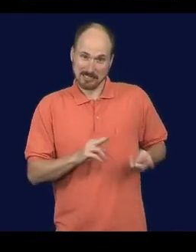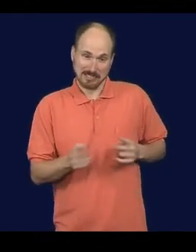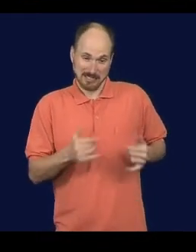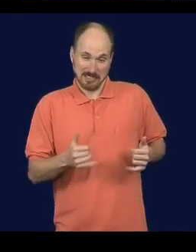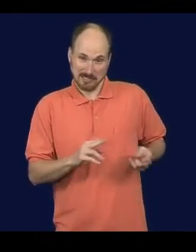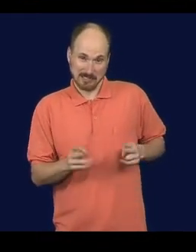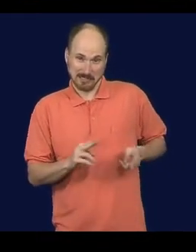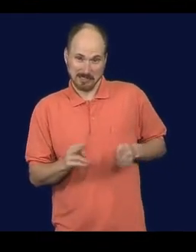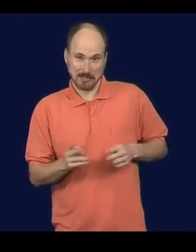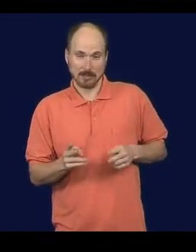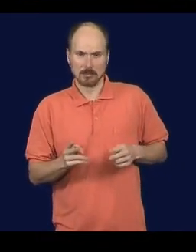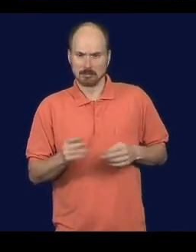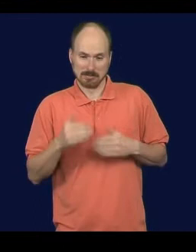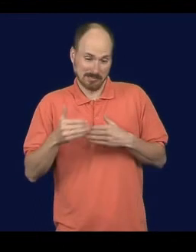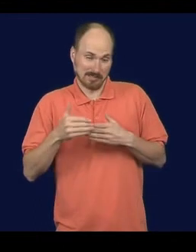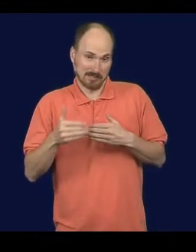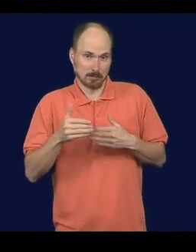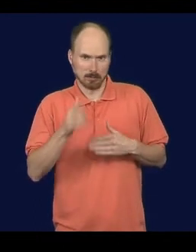navigaci.